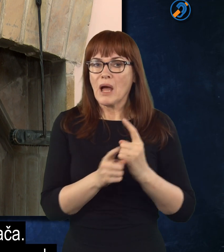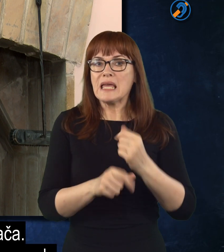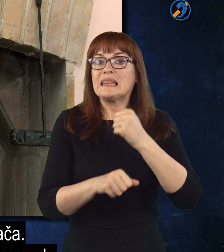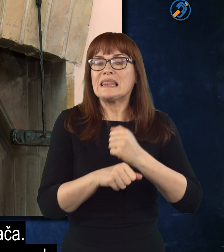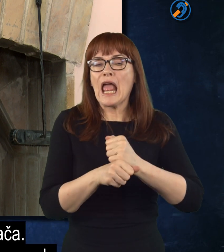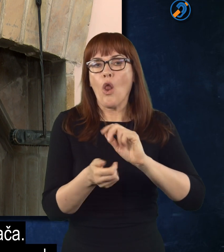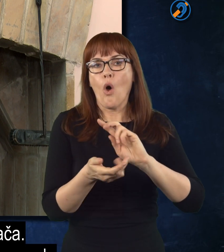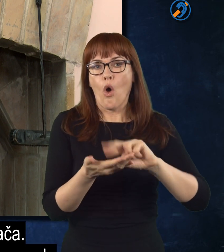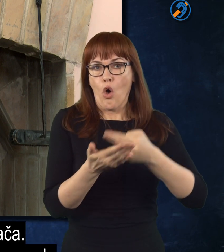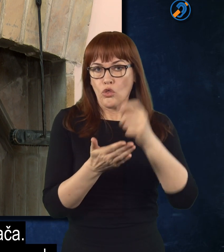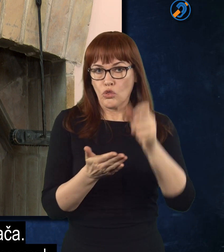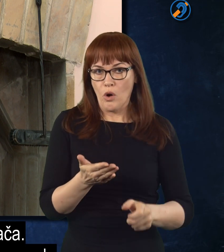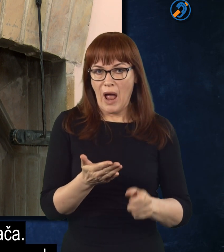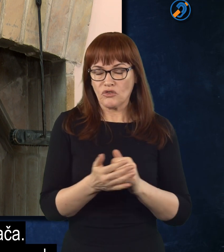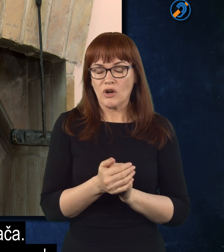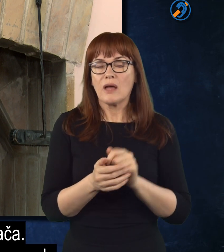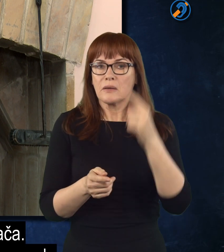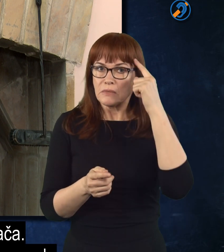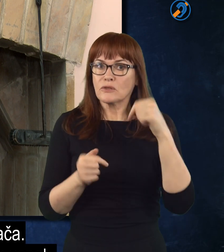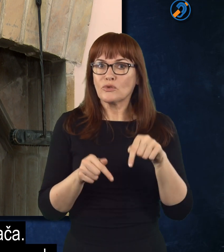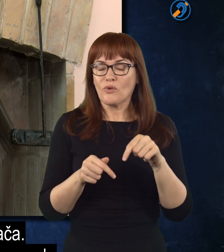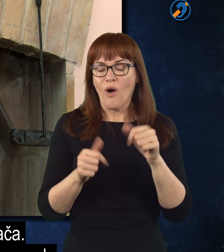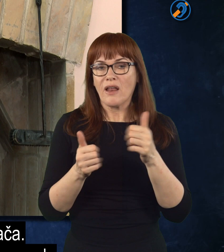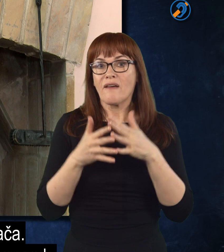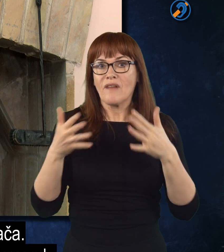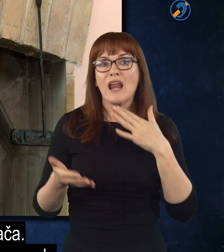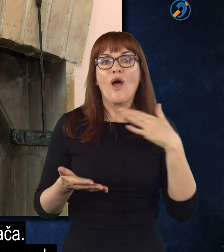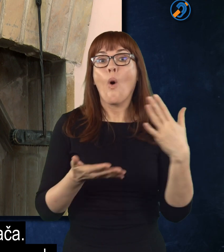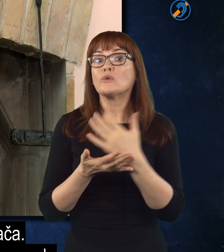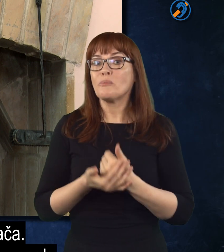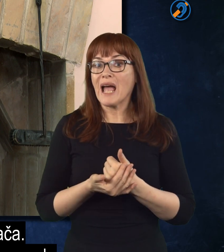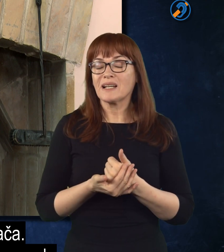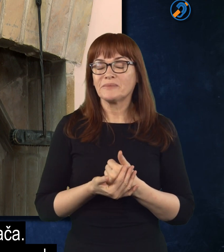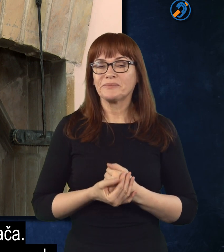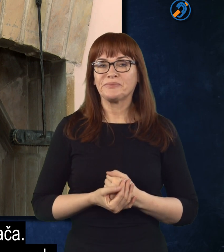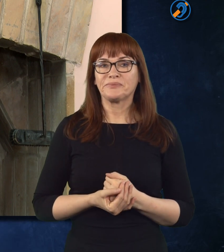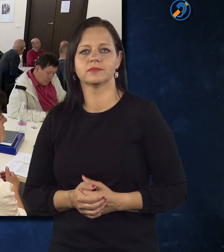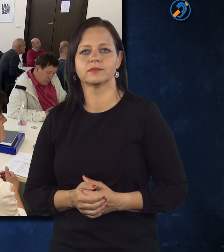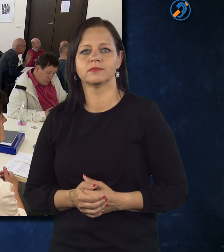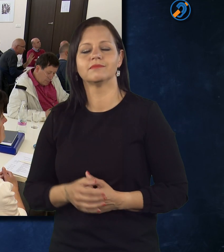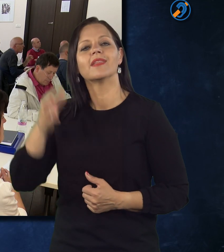zanima in pa delo tolmača. No, in to se mi zdi, da je to en velik uspeh.